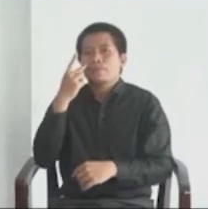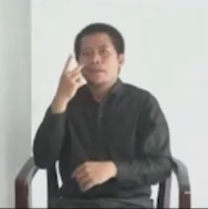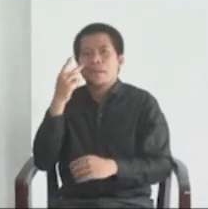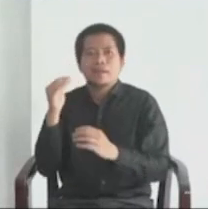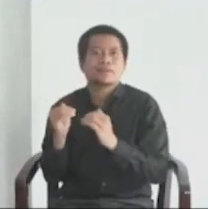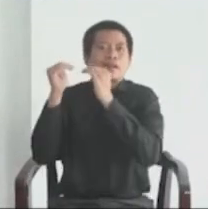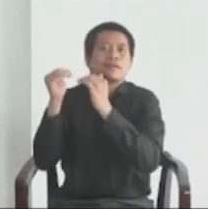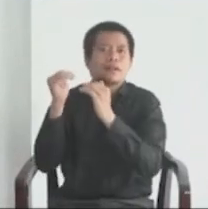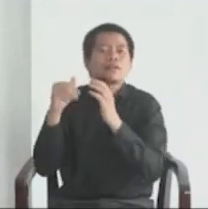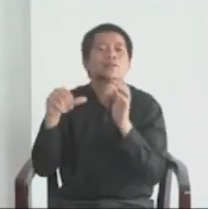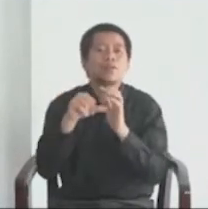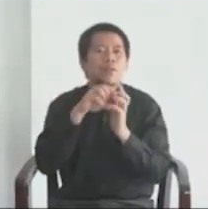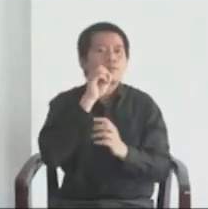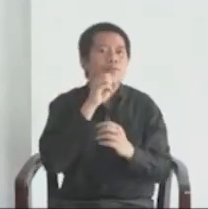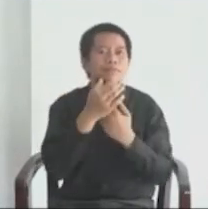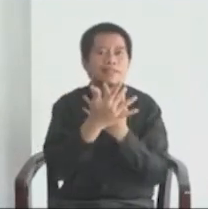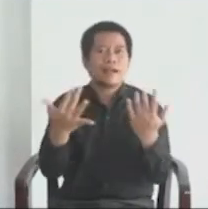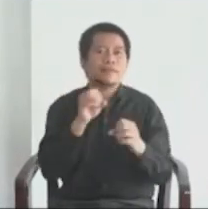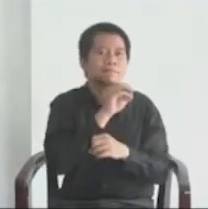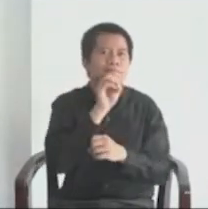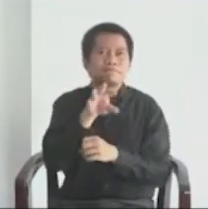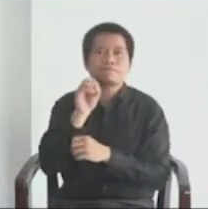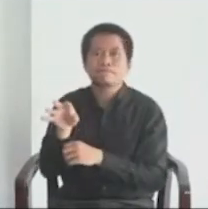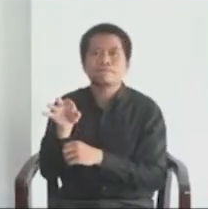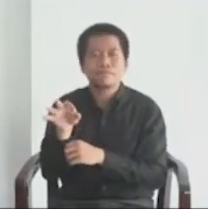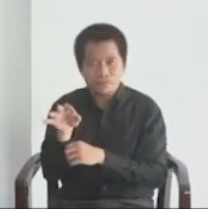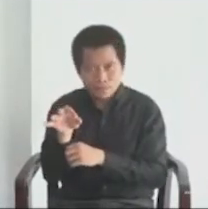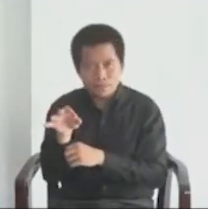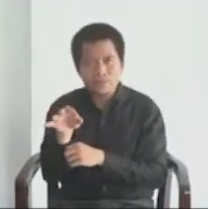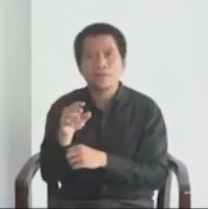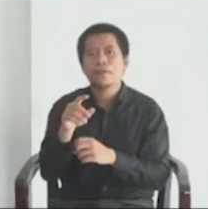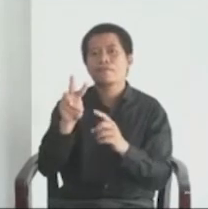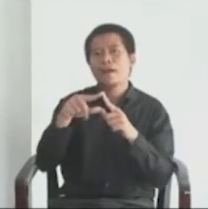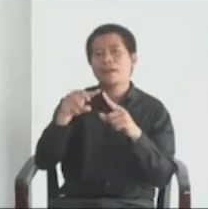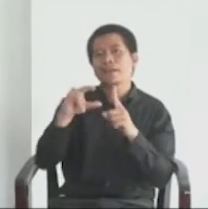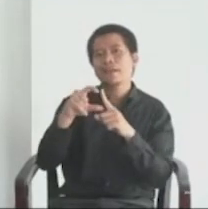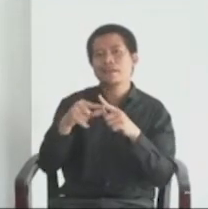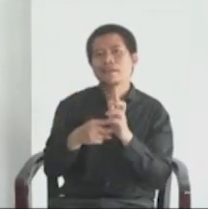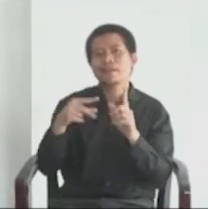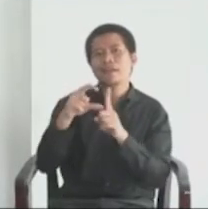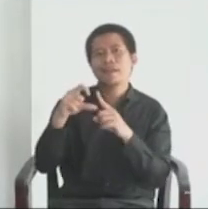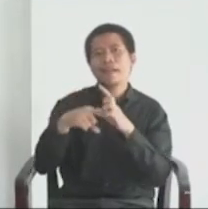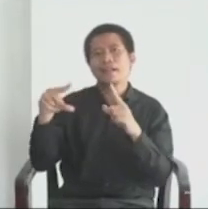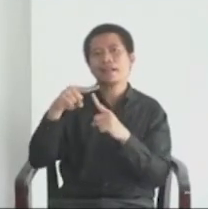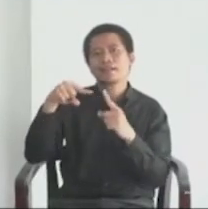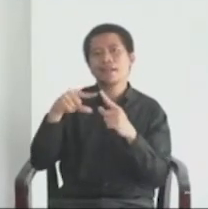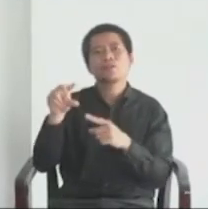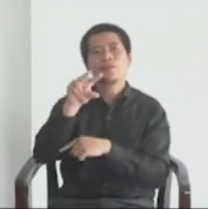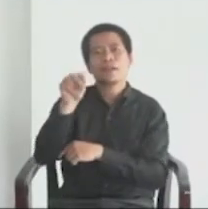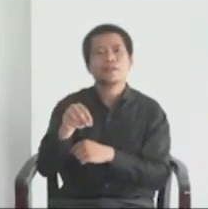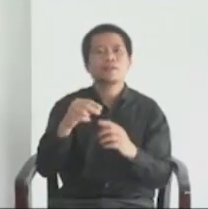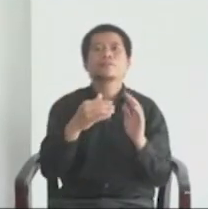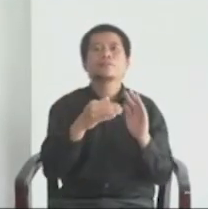kita. Mohon disampaikan kepada masyarakat dengan kehadiran varian Delta di Jawa Barat, maka prokes 5M itu harus